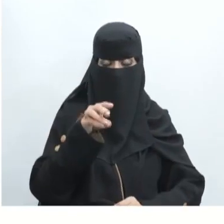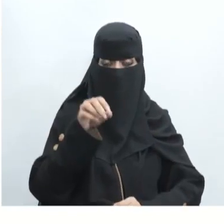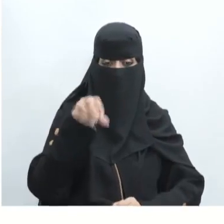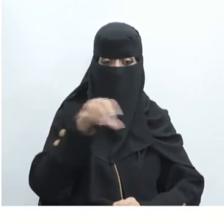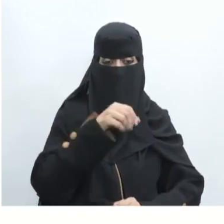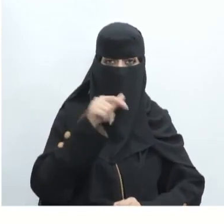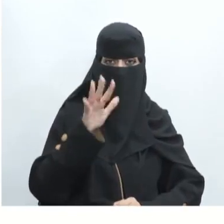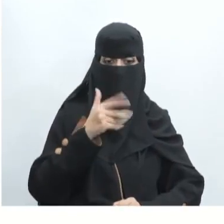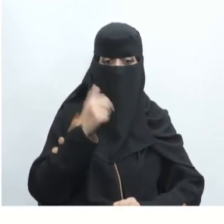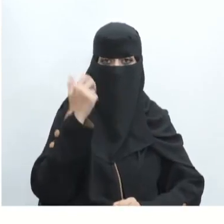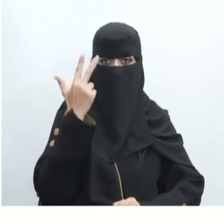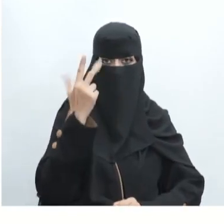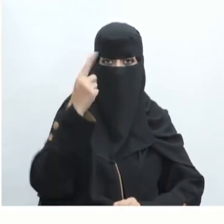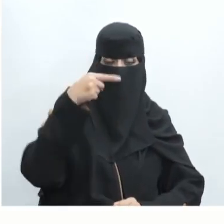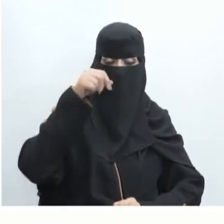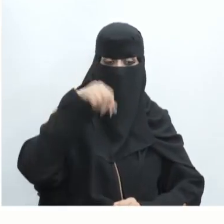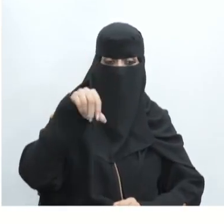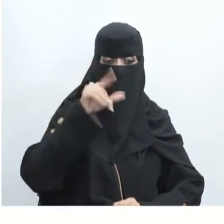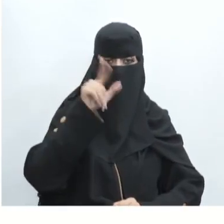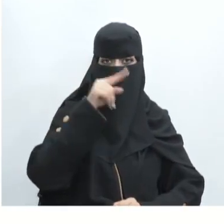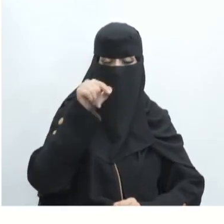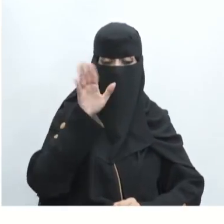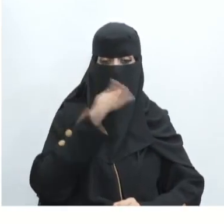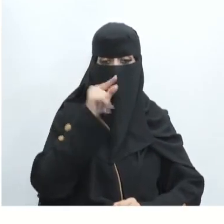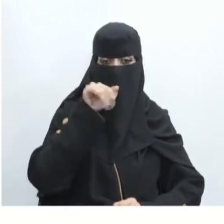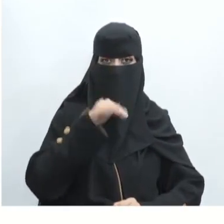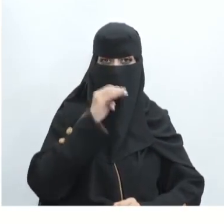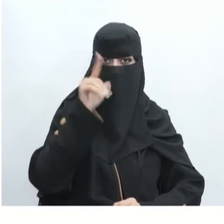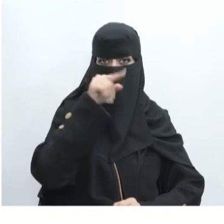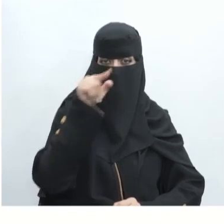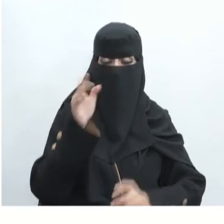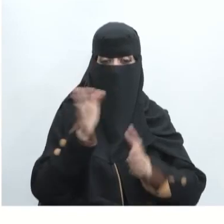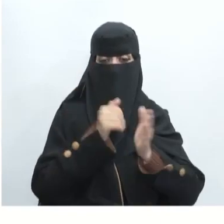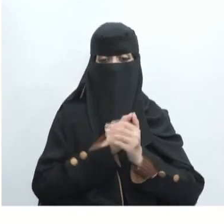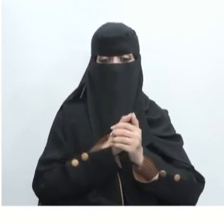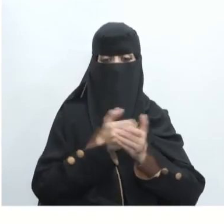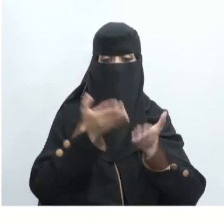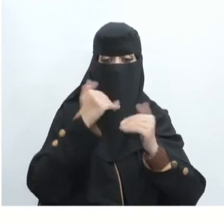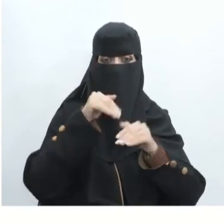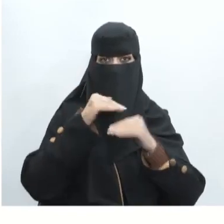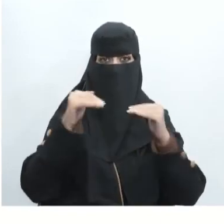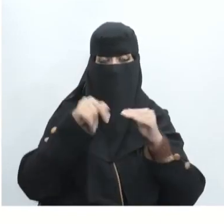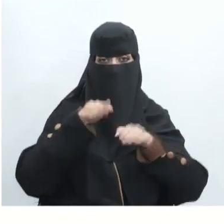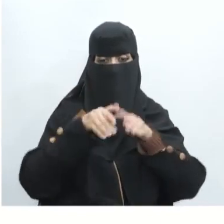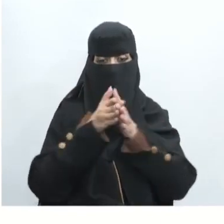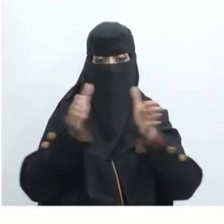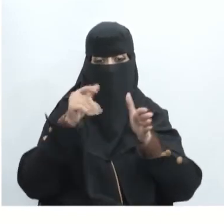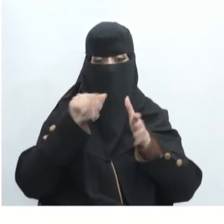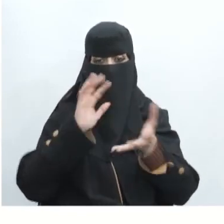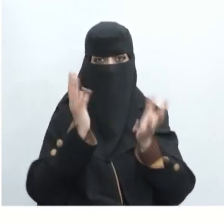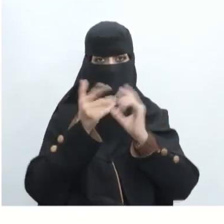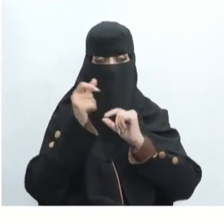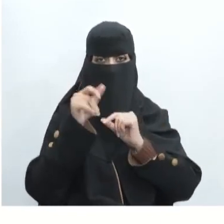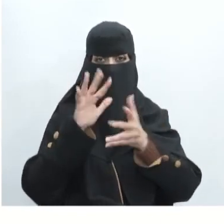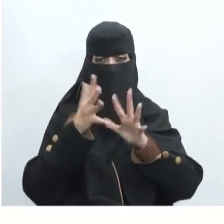ام هي ثمانيه عشر الف ممتازين اذا الاجابه خاطئه تساوي مساحه العالم